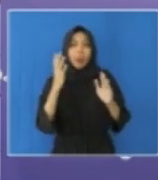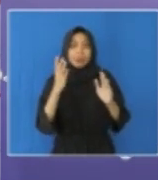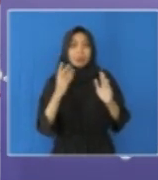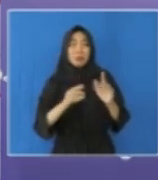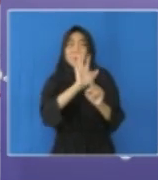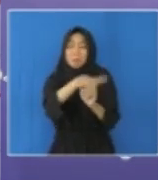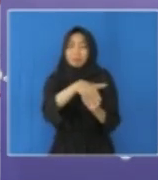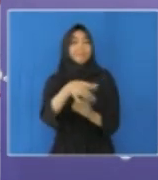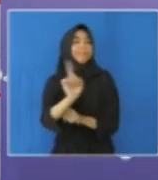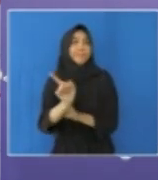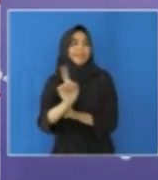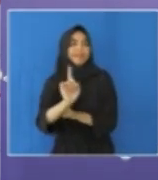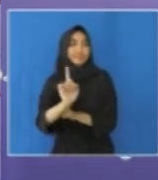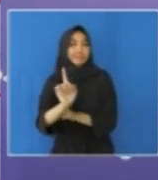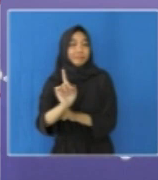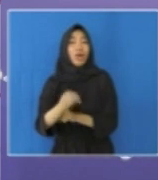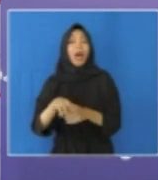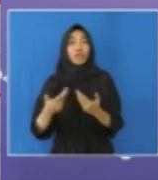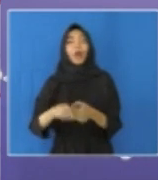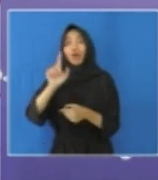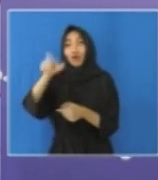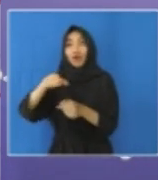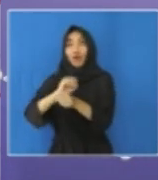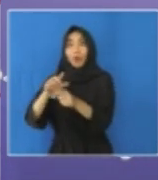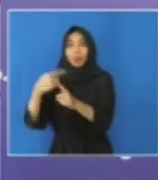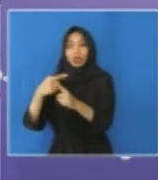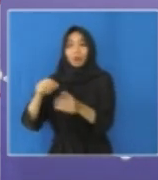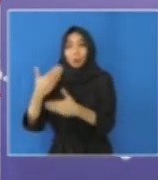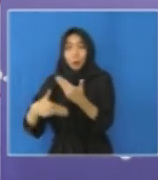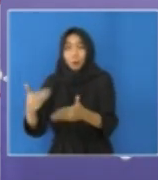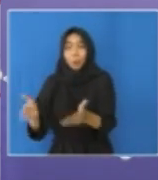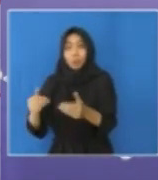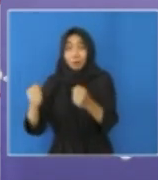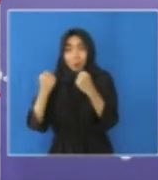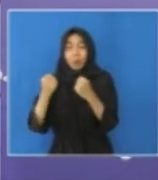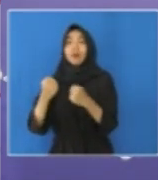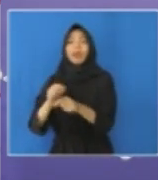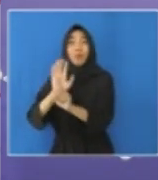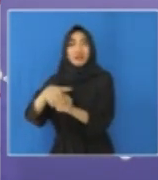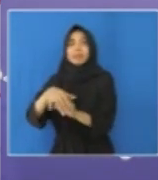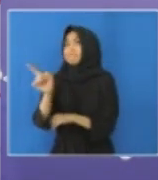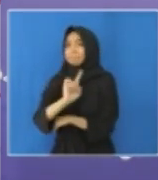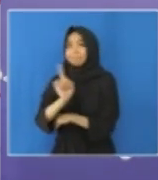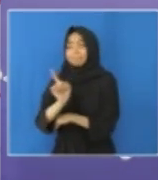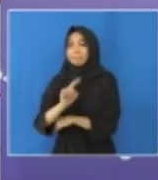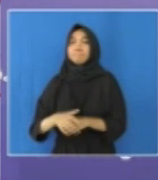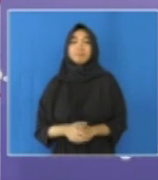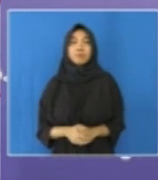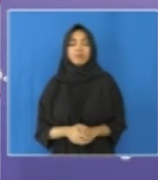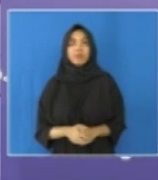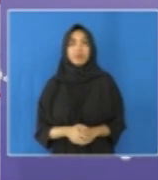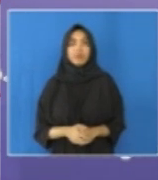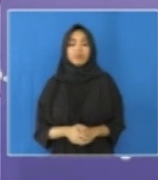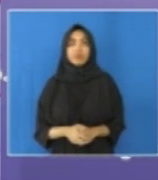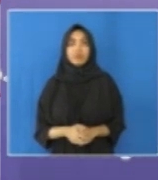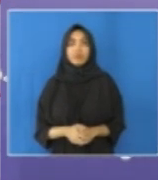pasien covert 19 yang sudah sembuh keberhasilan membendung penularan copy 19 akan